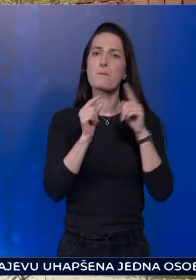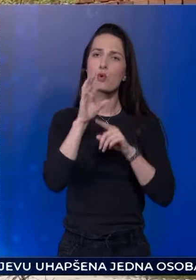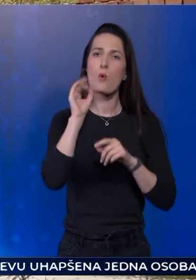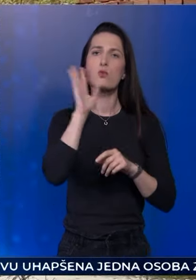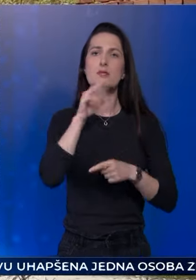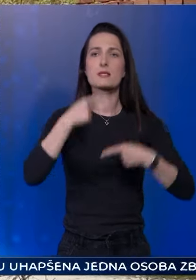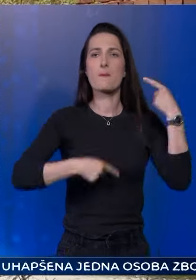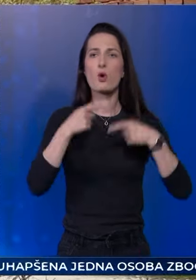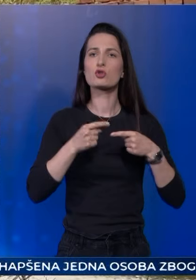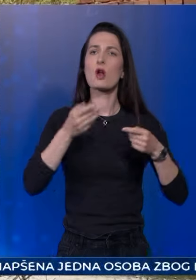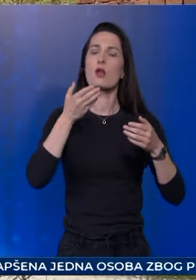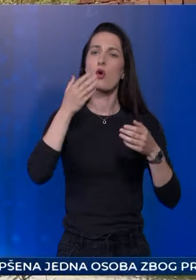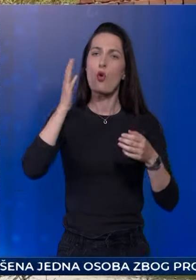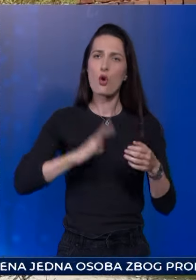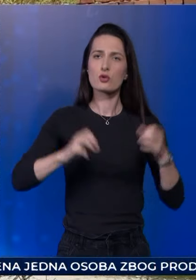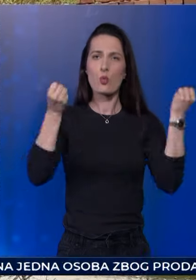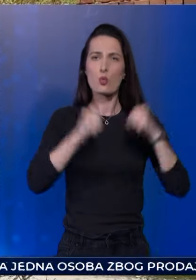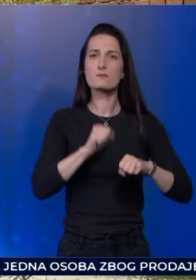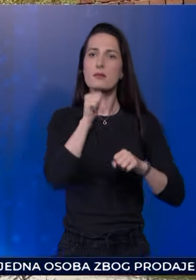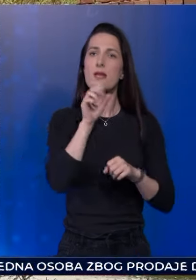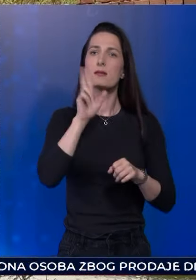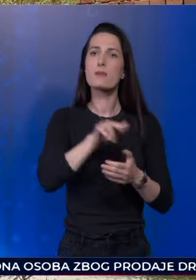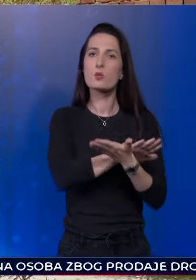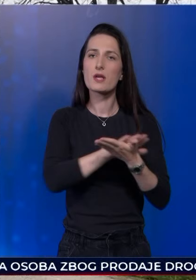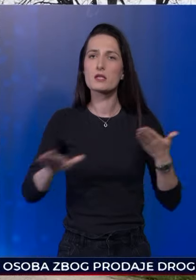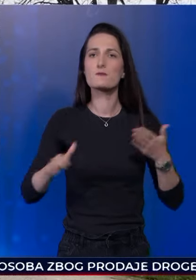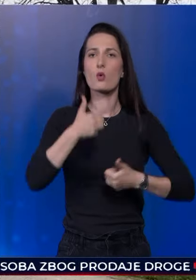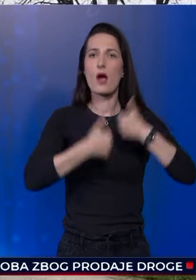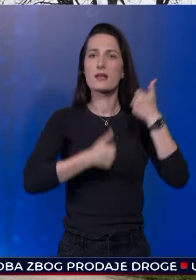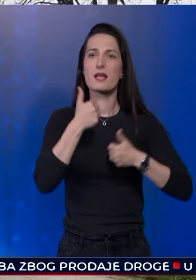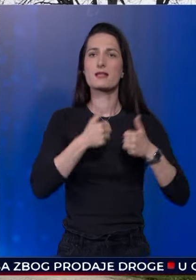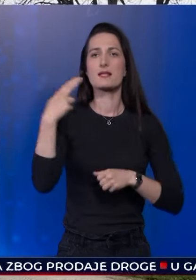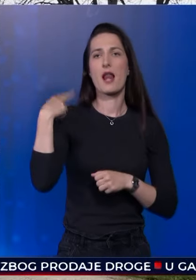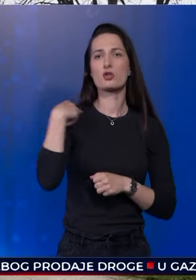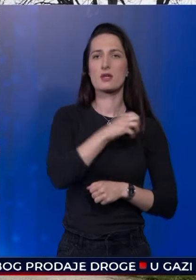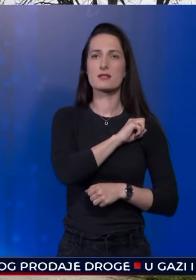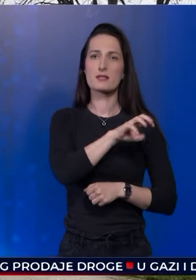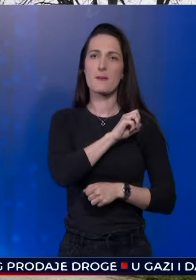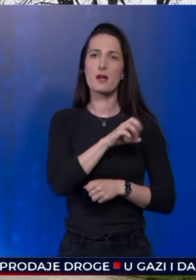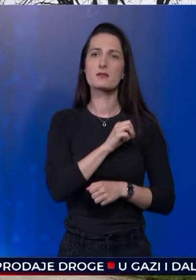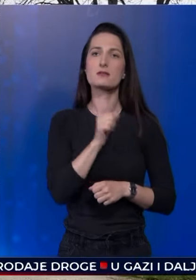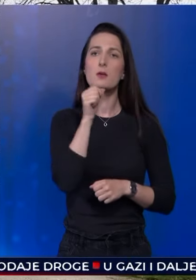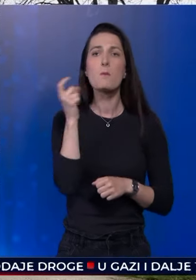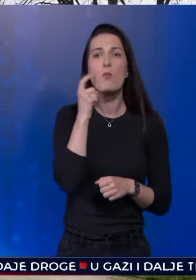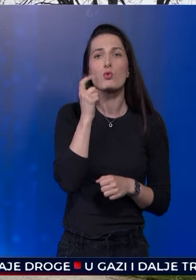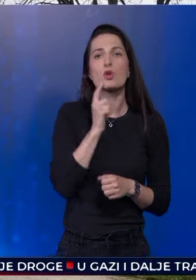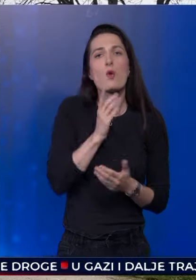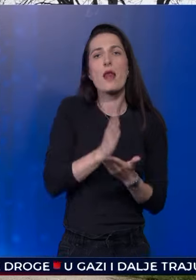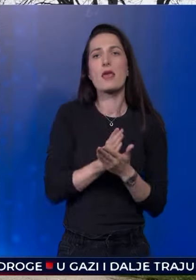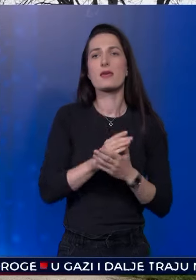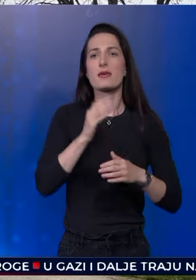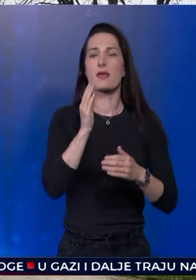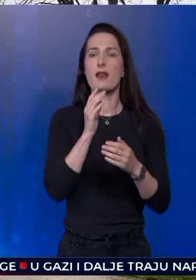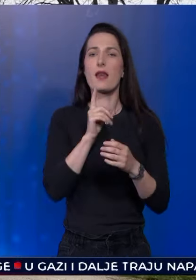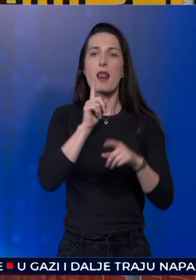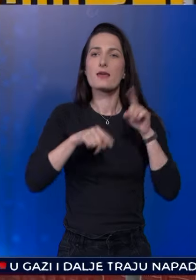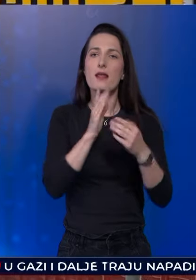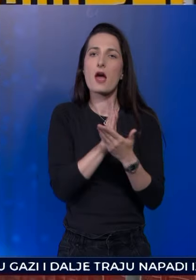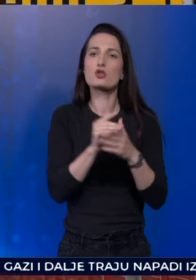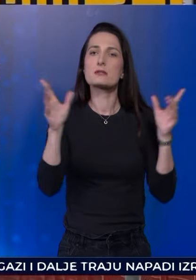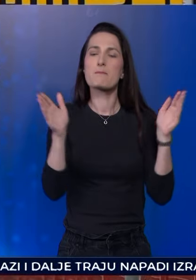ozbilje imaju jedinstvenog kandidata za načelnika Srebrenice i pokušaju na neki način smanjiti većinu u Skupštini